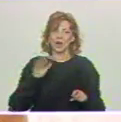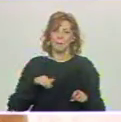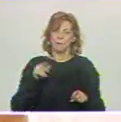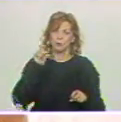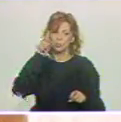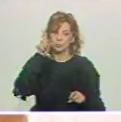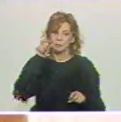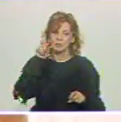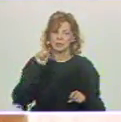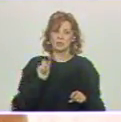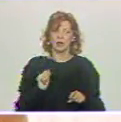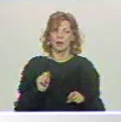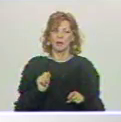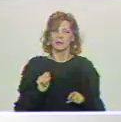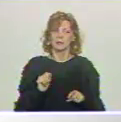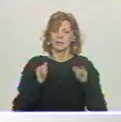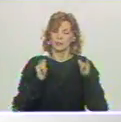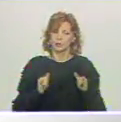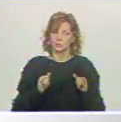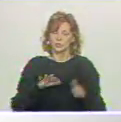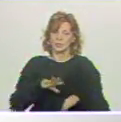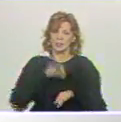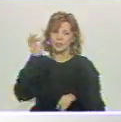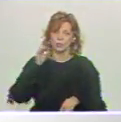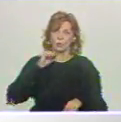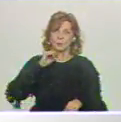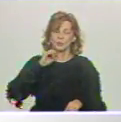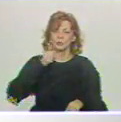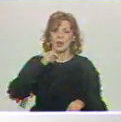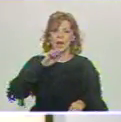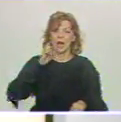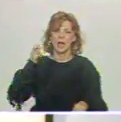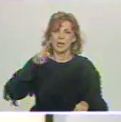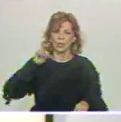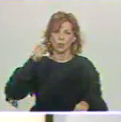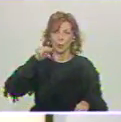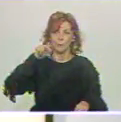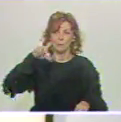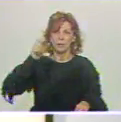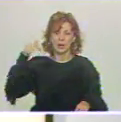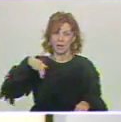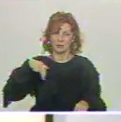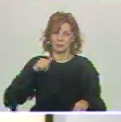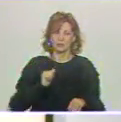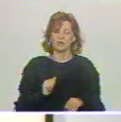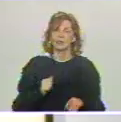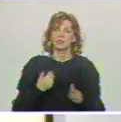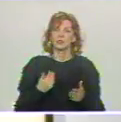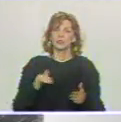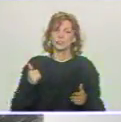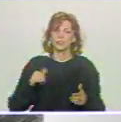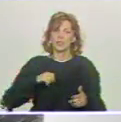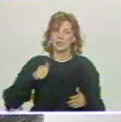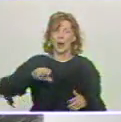că pe cer era un aeroplan. Am documentat luni de zile, am documentat acel zbor. Concluzia a fost că era primul zbor al unui